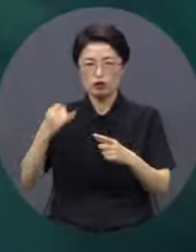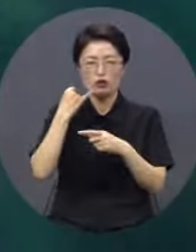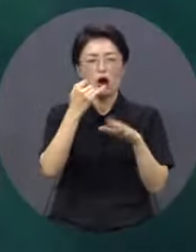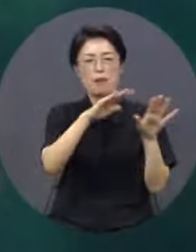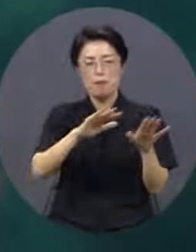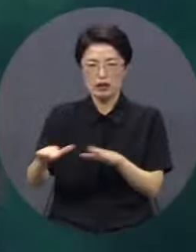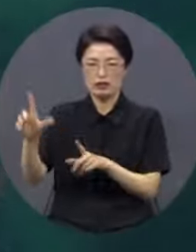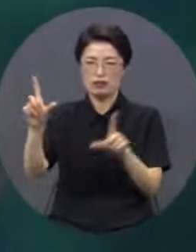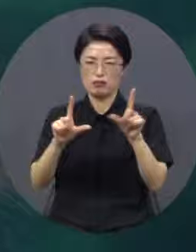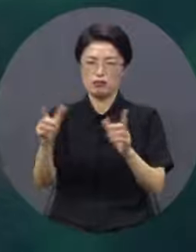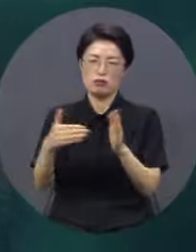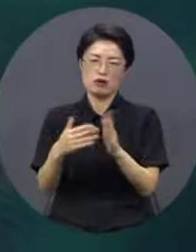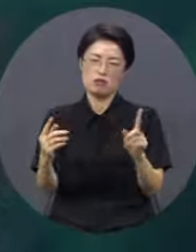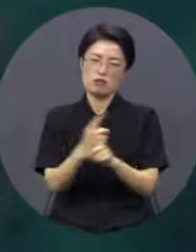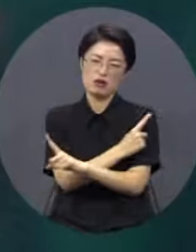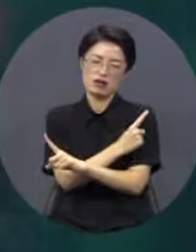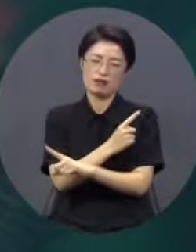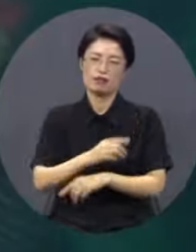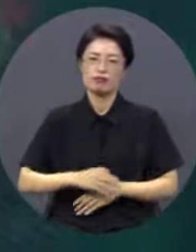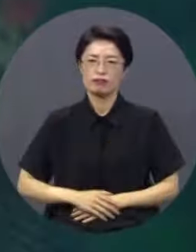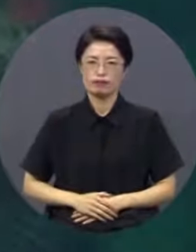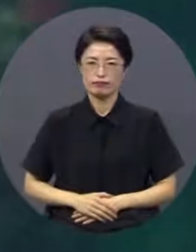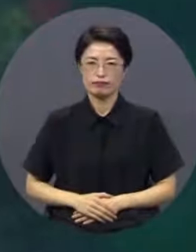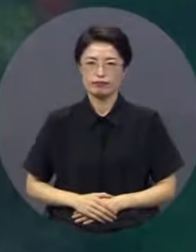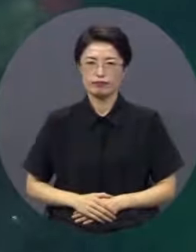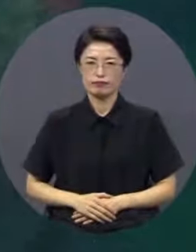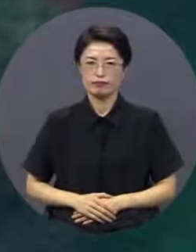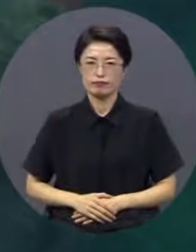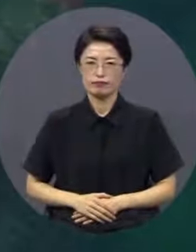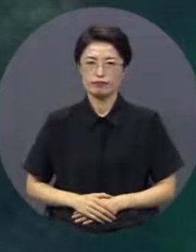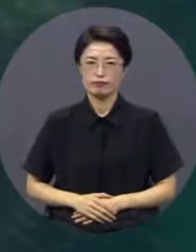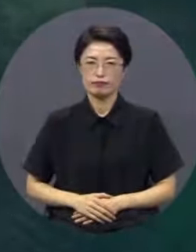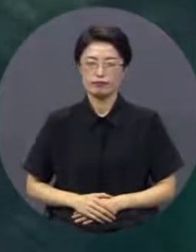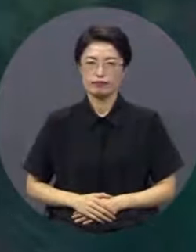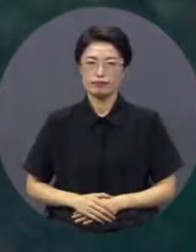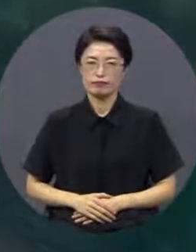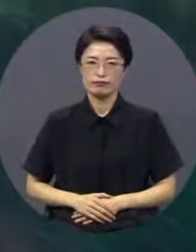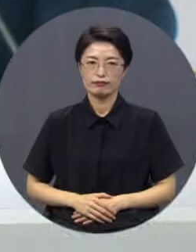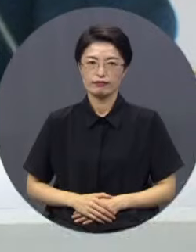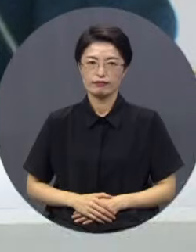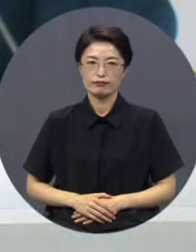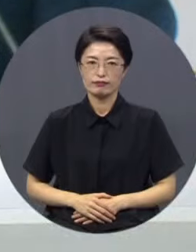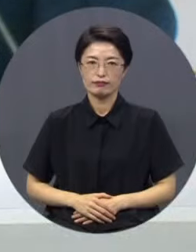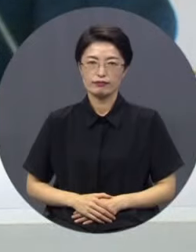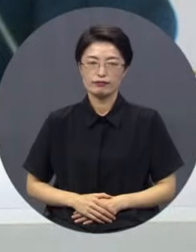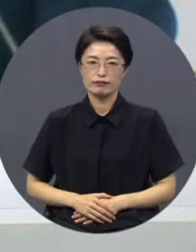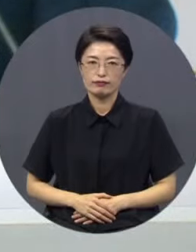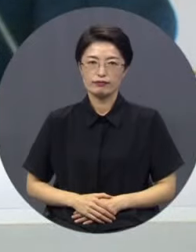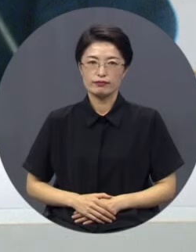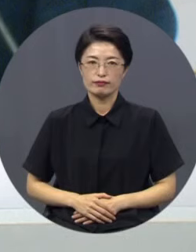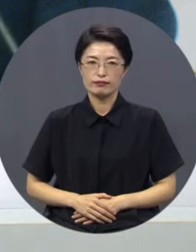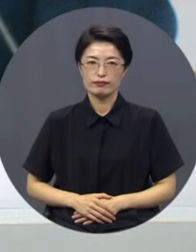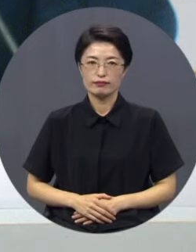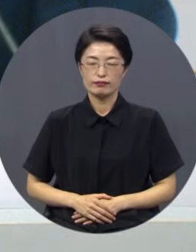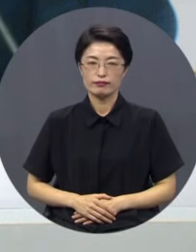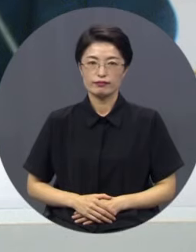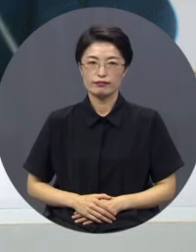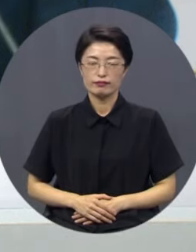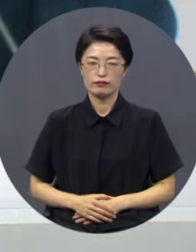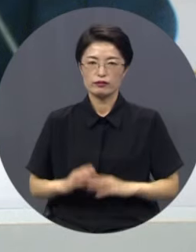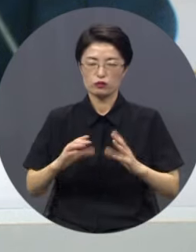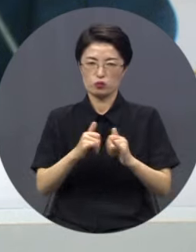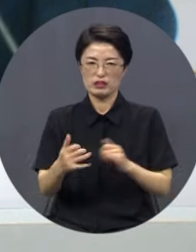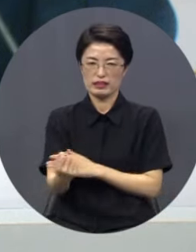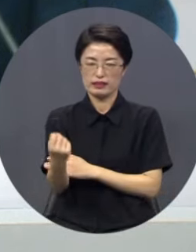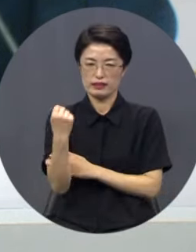모습까지 뒤바꾸고 있습니다 MBC 뉴스 이소현 있니다 국민의